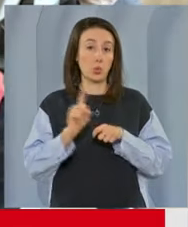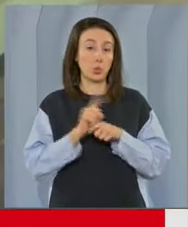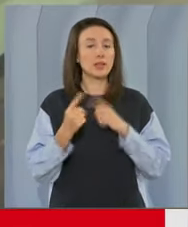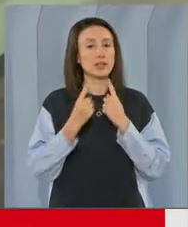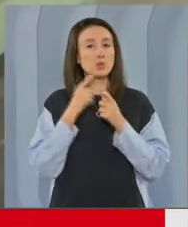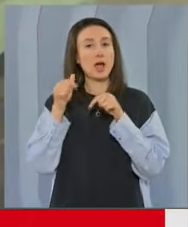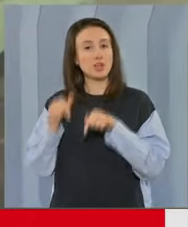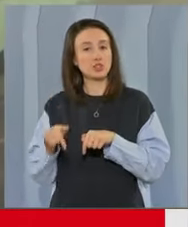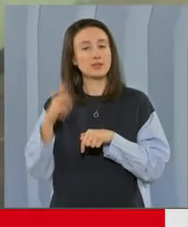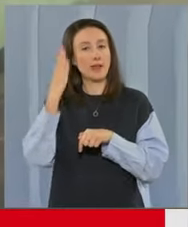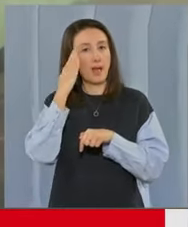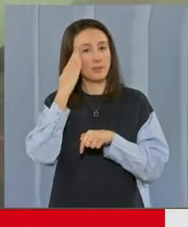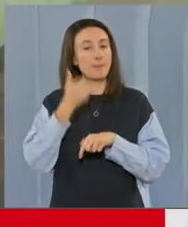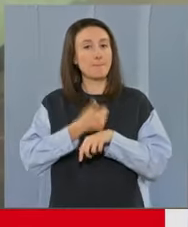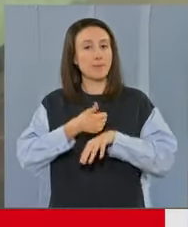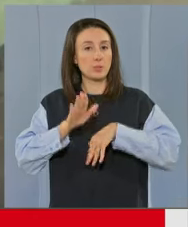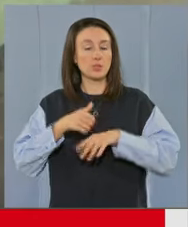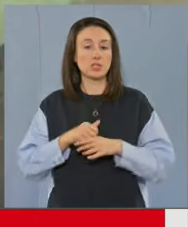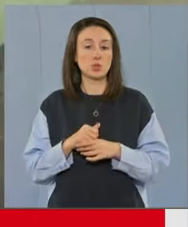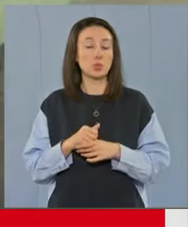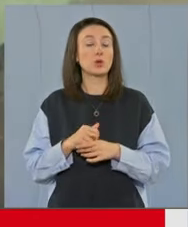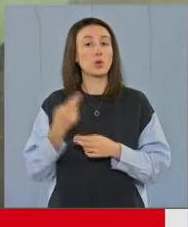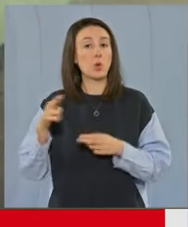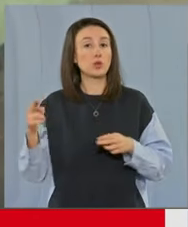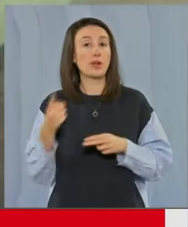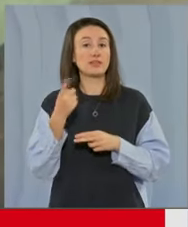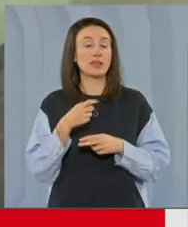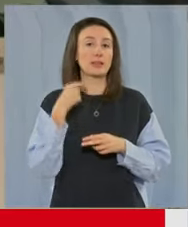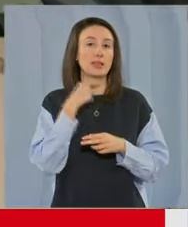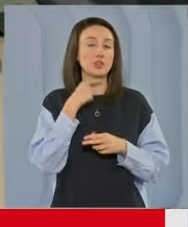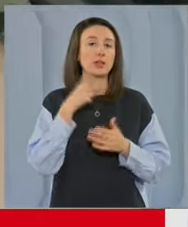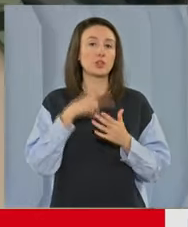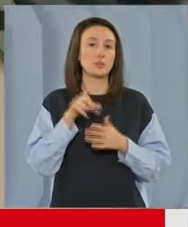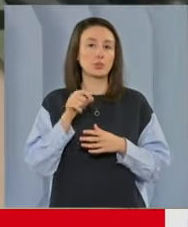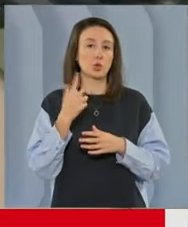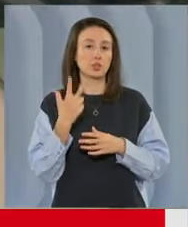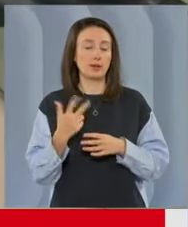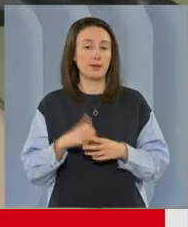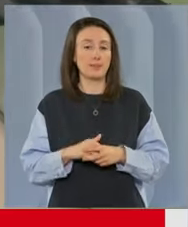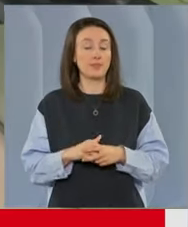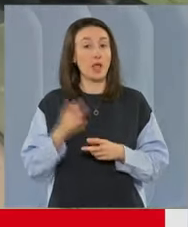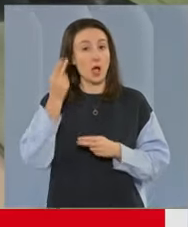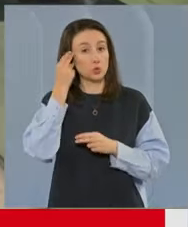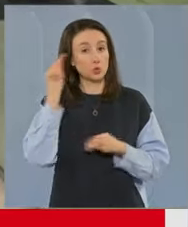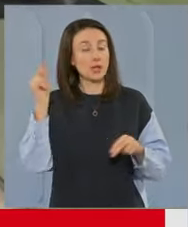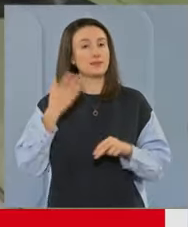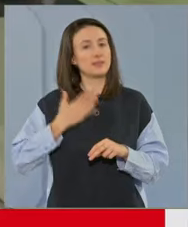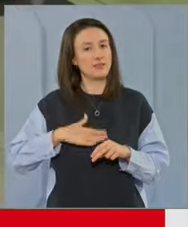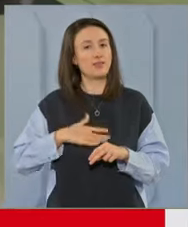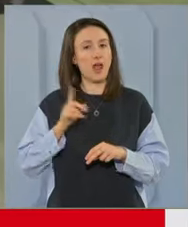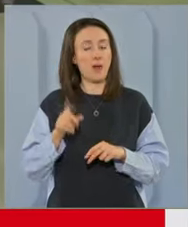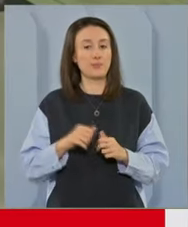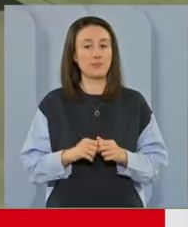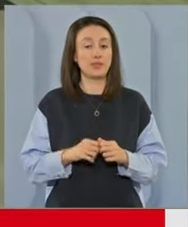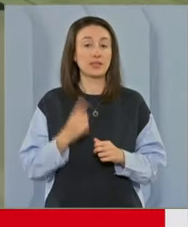discuție aici. Să ne amintim că premierul Ciolacu, încă din decembrie 2023, anunța intenția